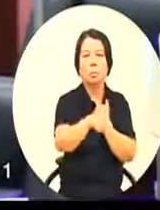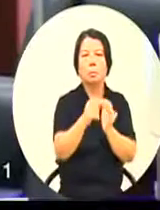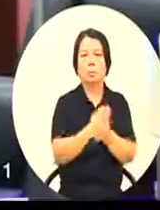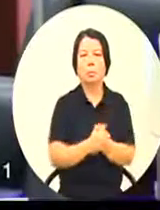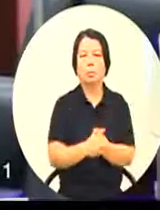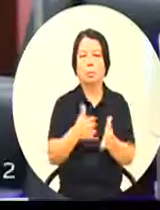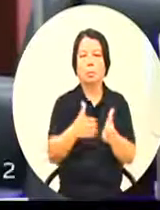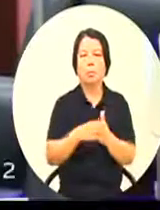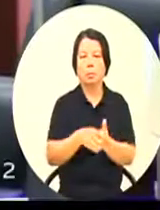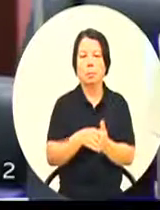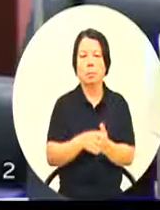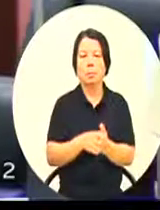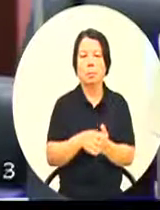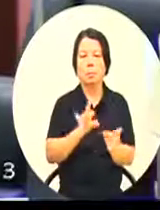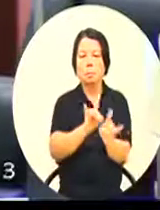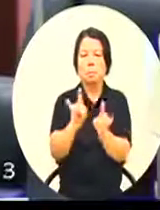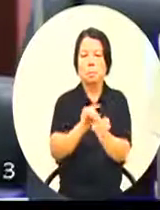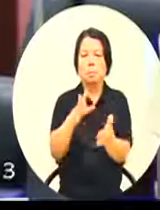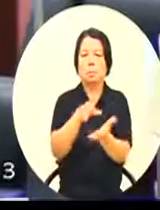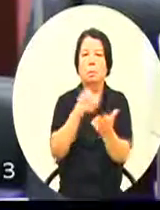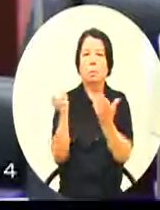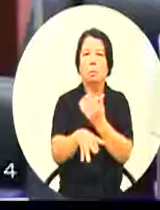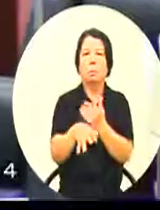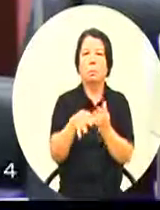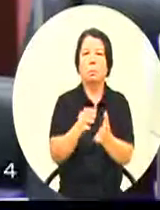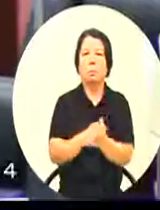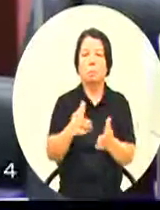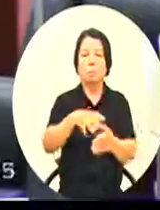拆穿谎言版的这个